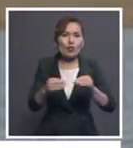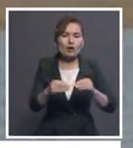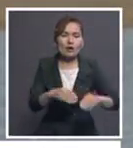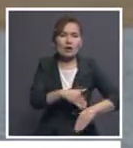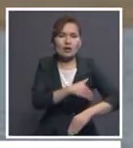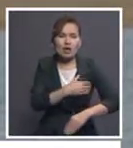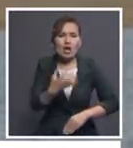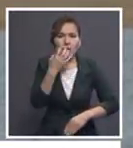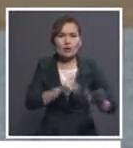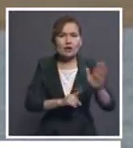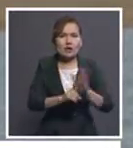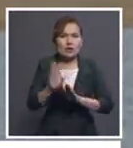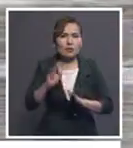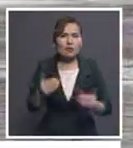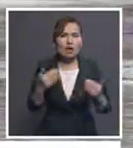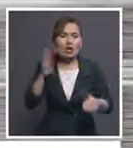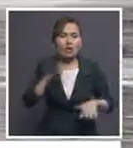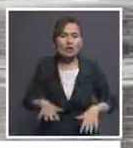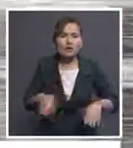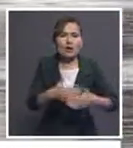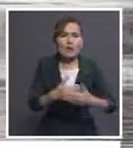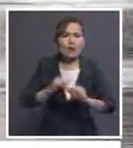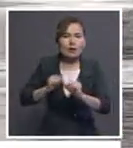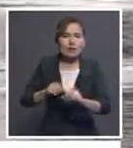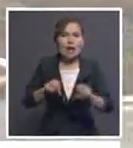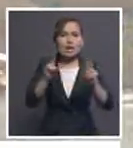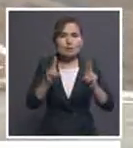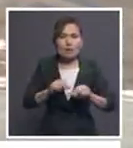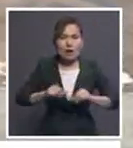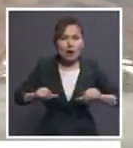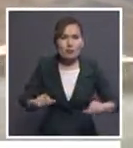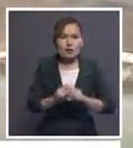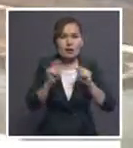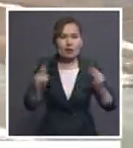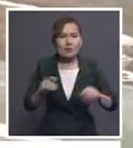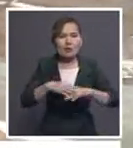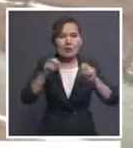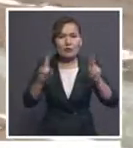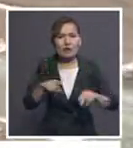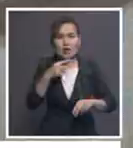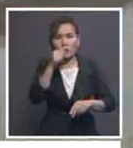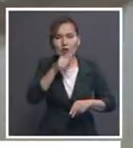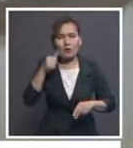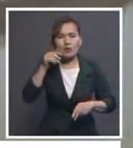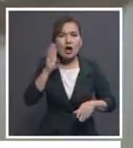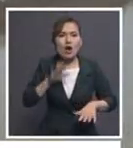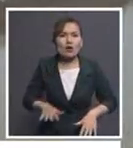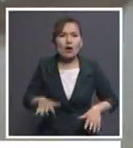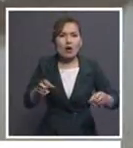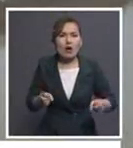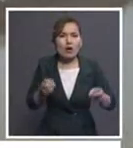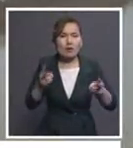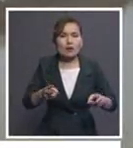дейін жоғарылайды деп отыр. Қазір су тасқының алдын алу мақсатында арнайы штаб құрылды. Мамандардың айтуынша былтыр су басу қаупі жоғары